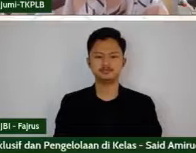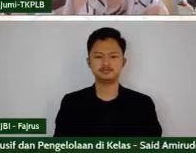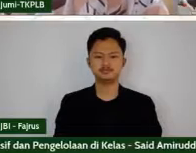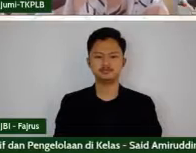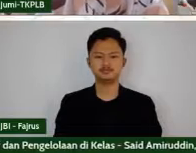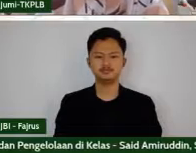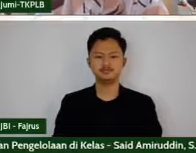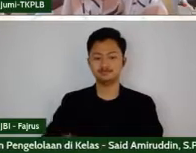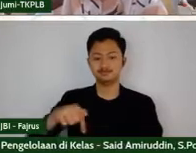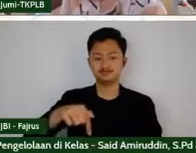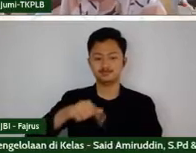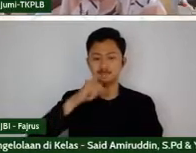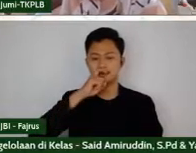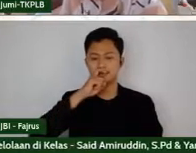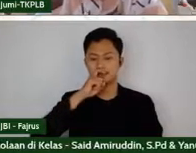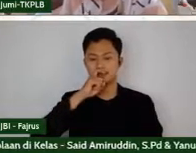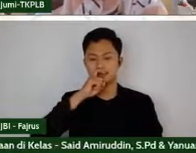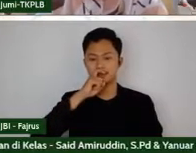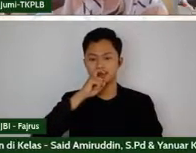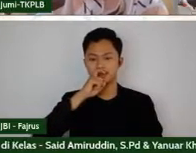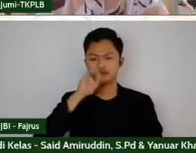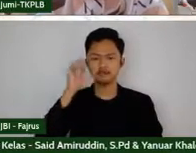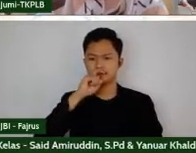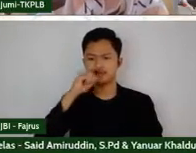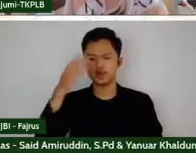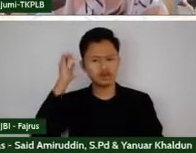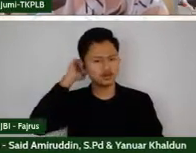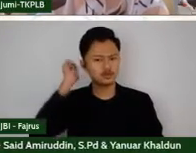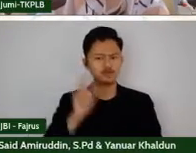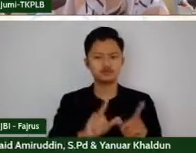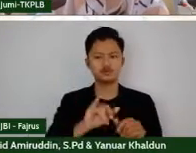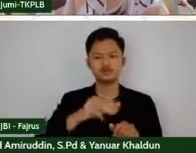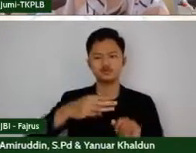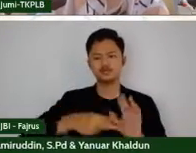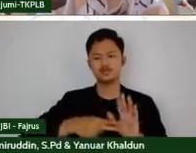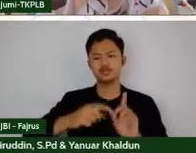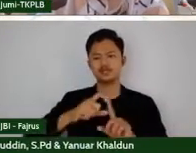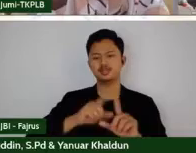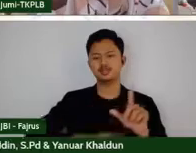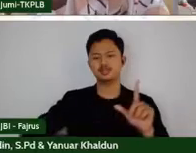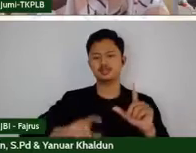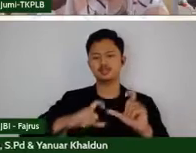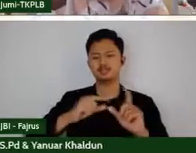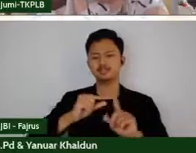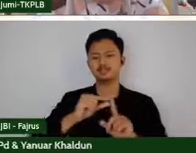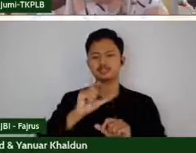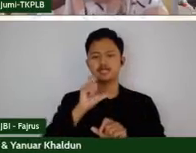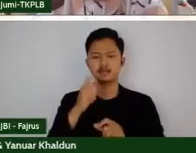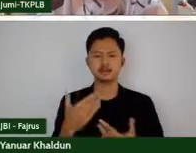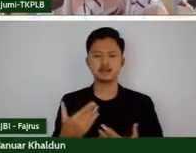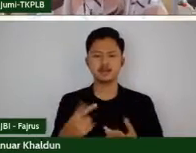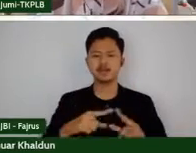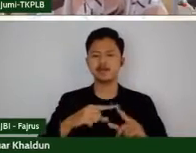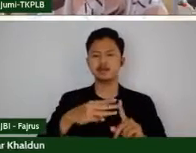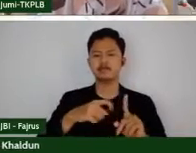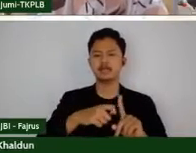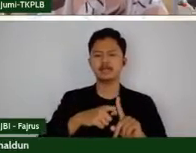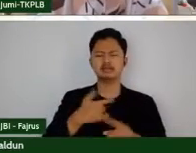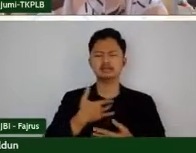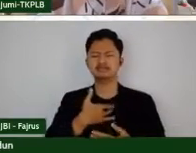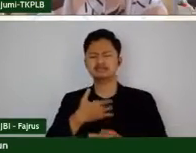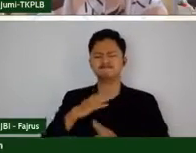Nah, ini dari Pak Bapak atau Ibu nih, Iwin DSP. Bagaimana caranya agar ABK tidak minder